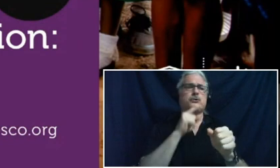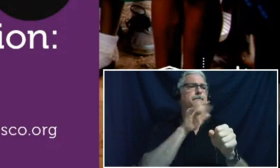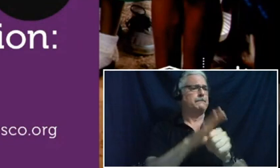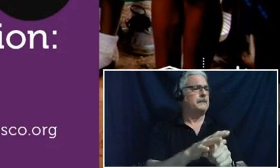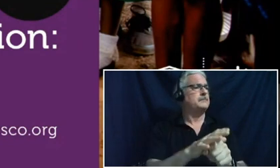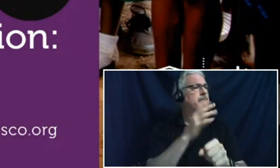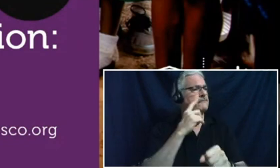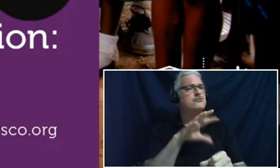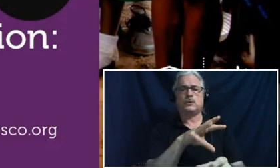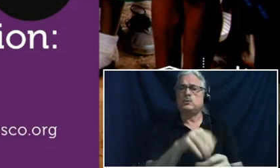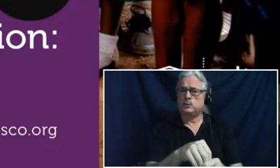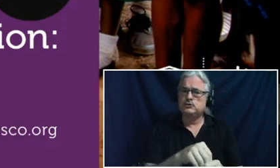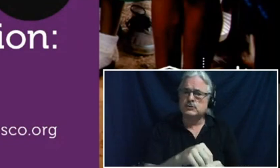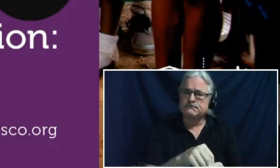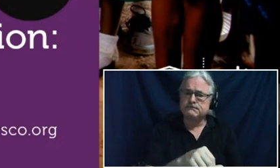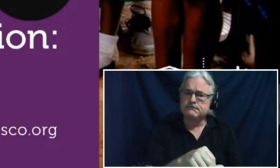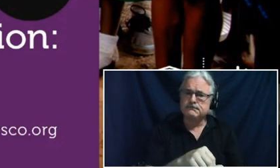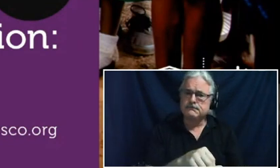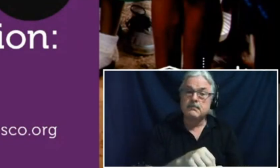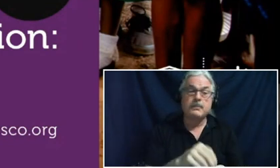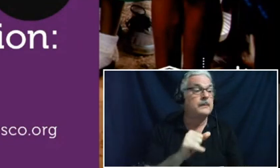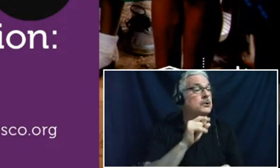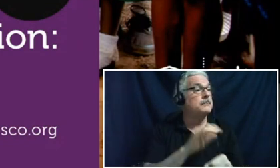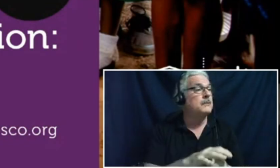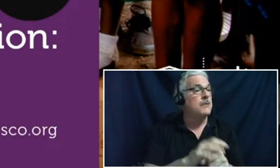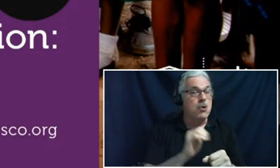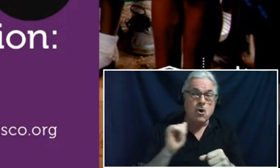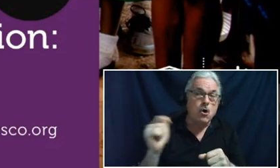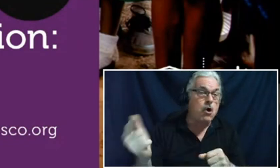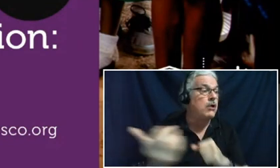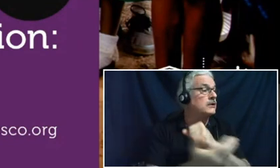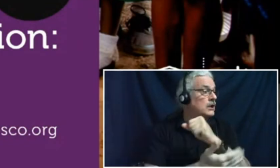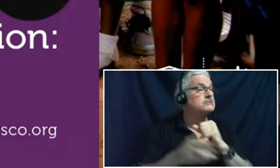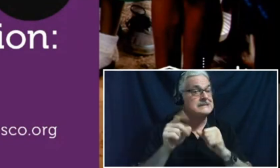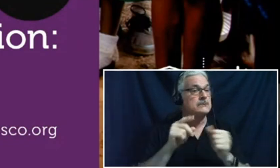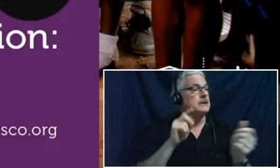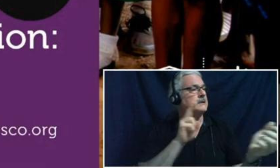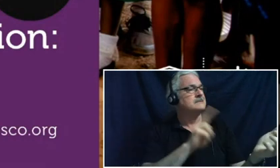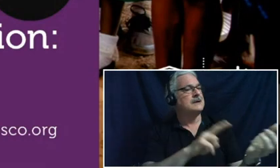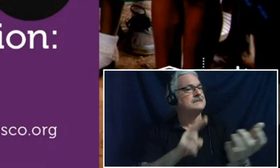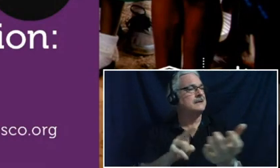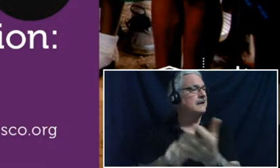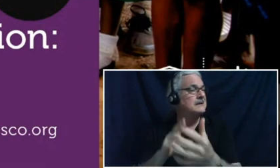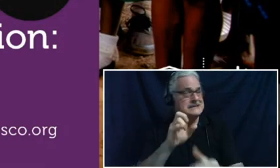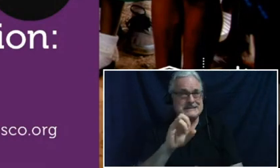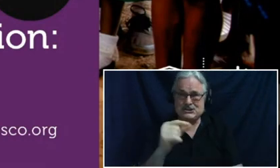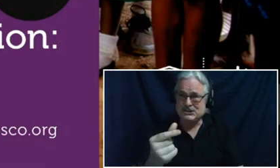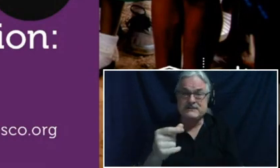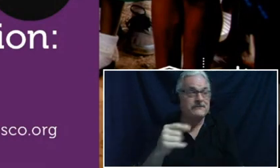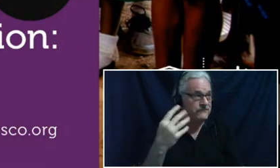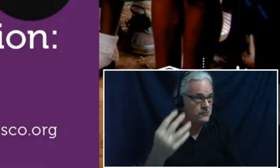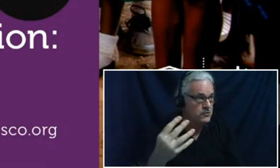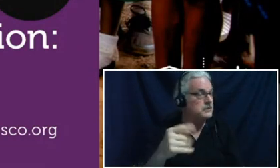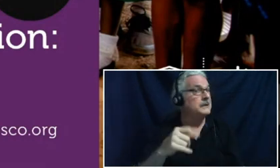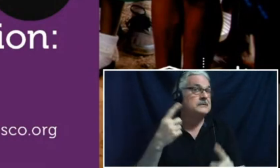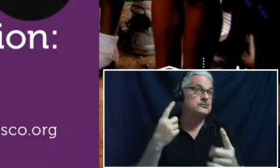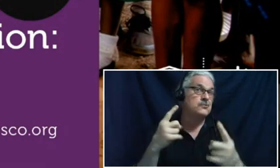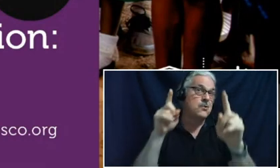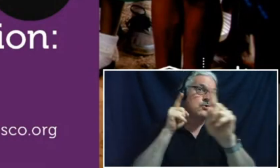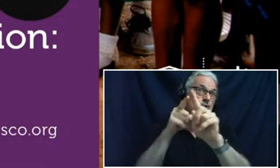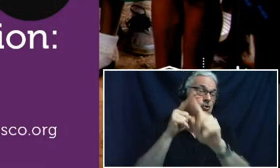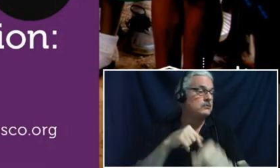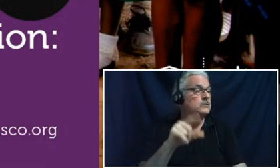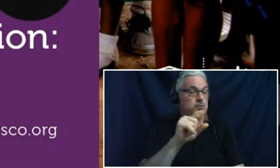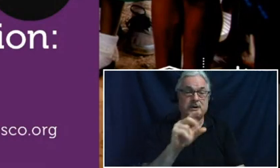attachement à la cause de l'inclusion. C'est un engagement que tous les pays ont pris lorsqu'ils ont adopté l'ODD 4 qui doit être réalisé